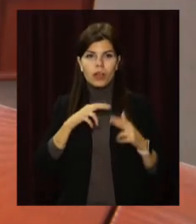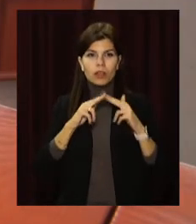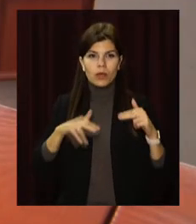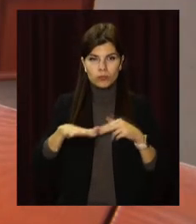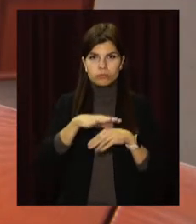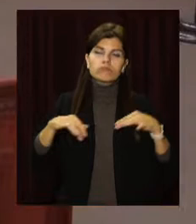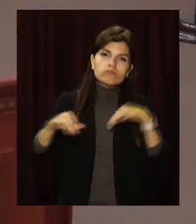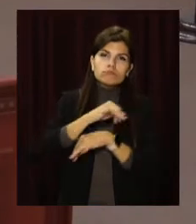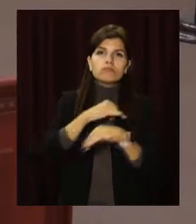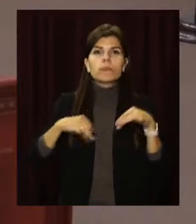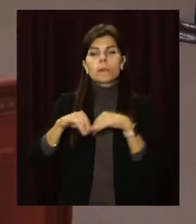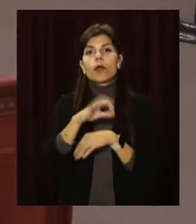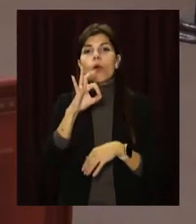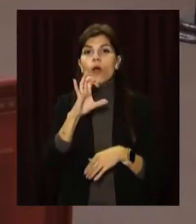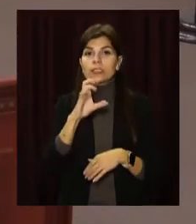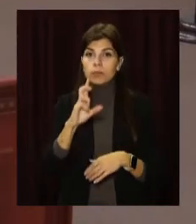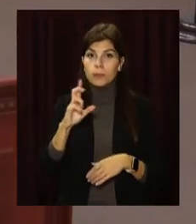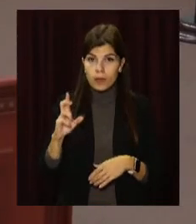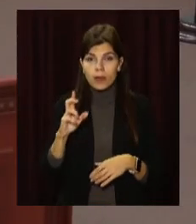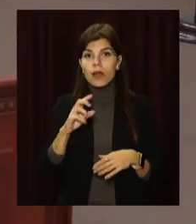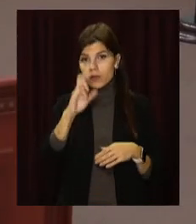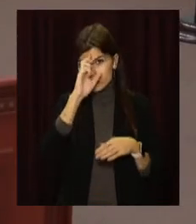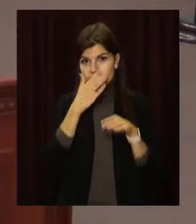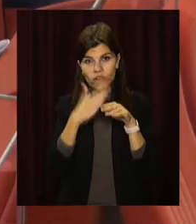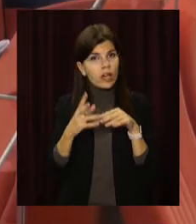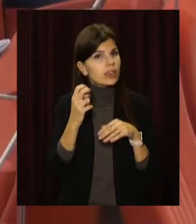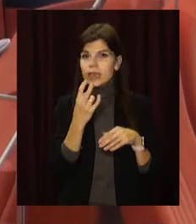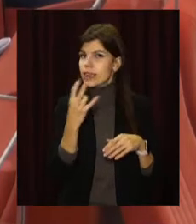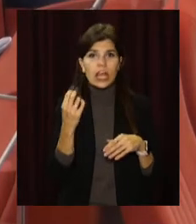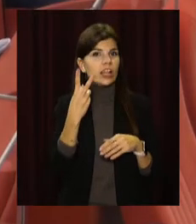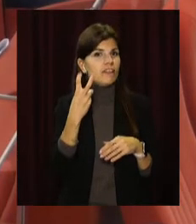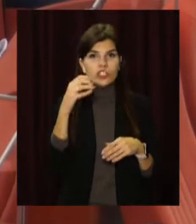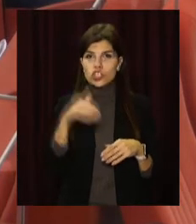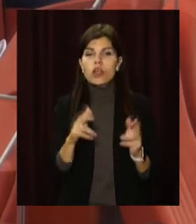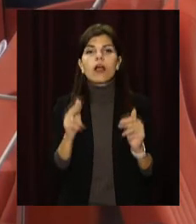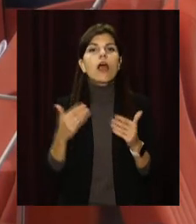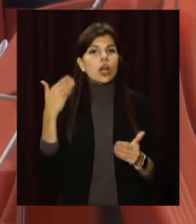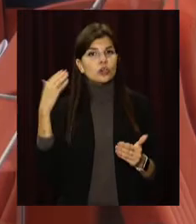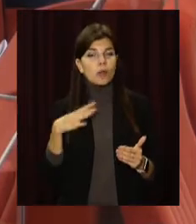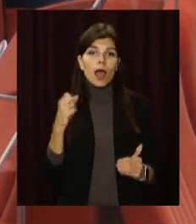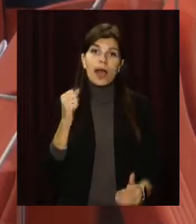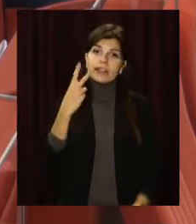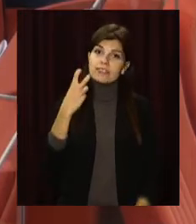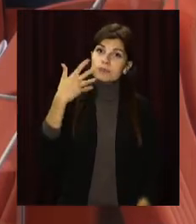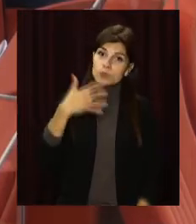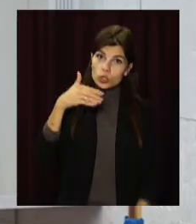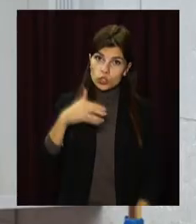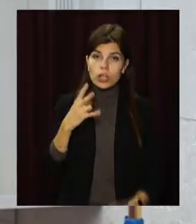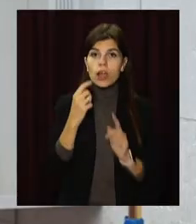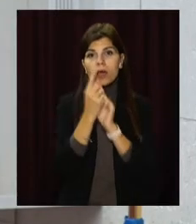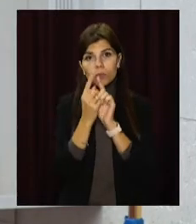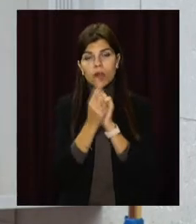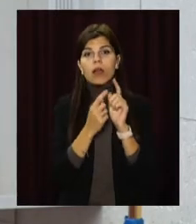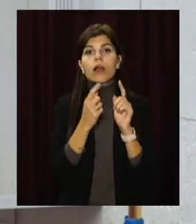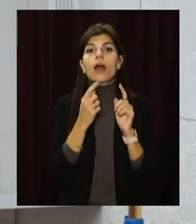на поточні ремонти ОСББ з міського бюджету виділятимуть не 200 тисяч гривень, як це було досі, а 250. На реконструкції –